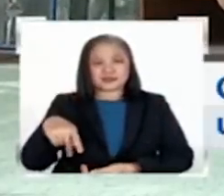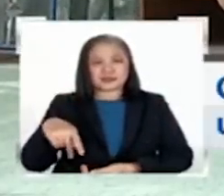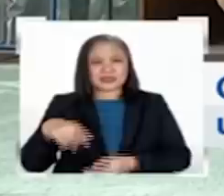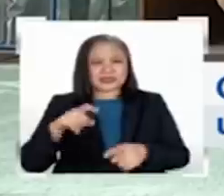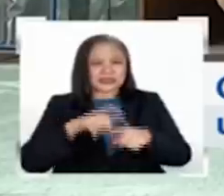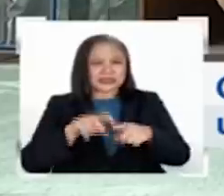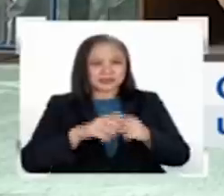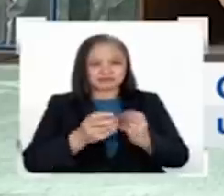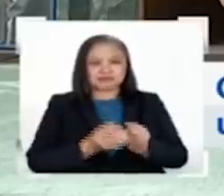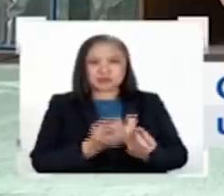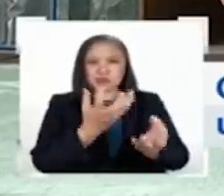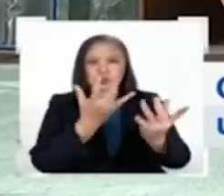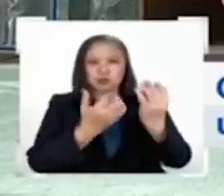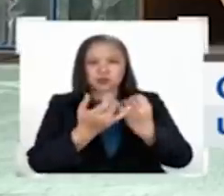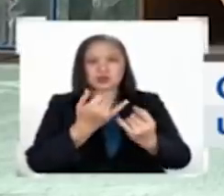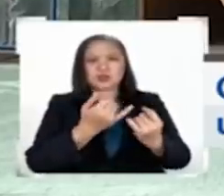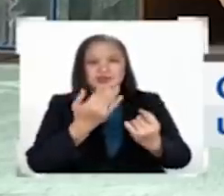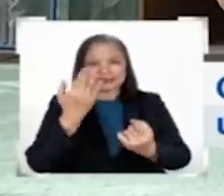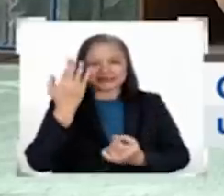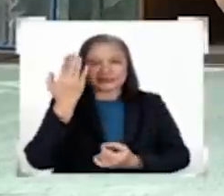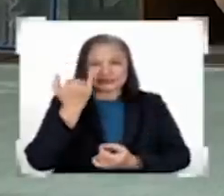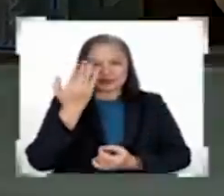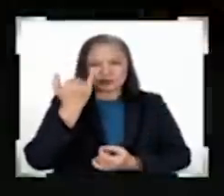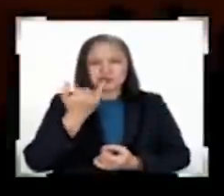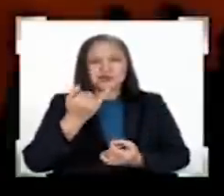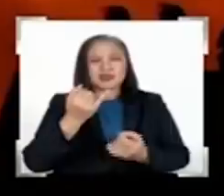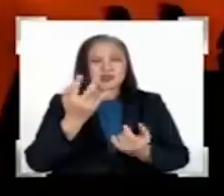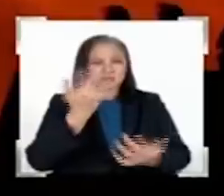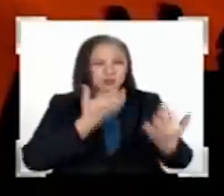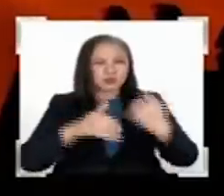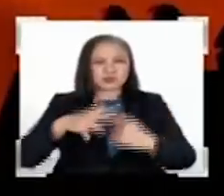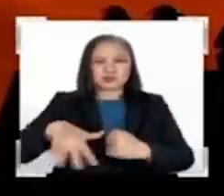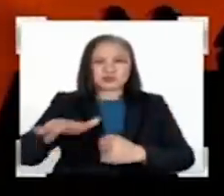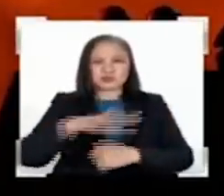ang pangunahing sanhi ng sunog sa buong bansa.